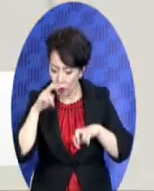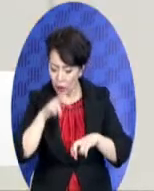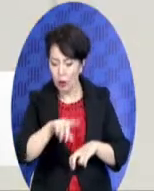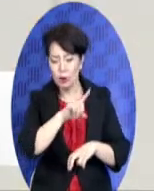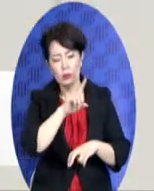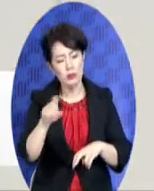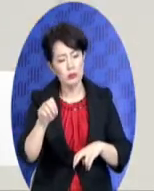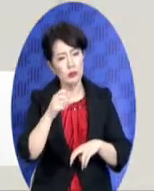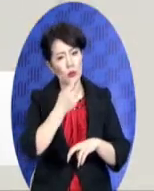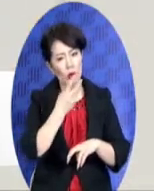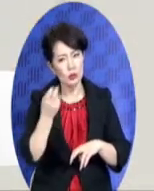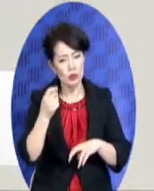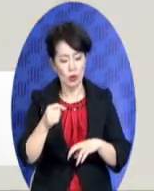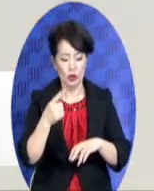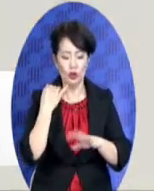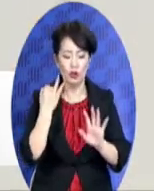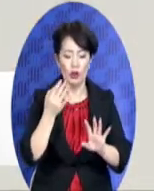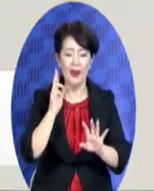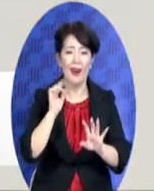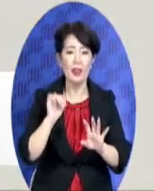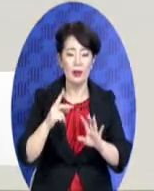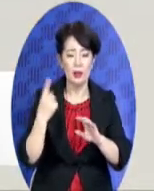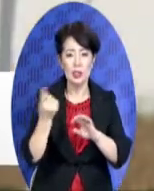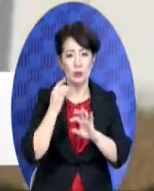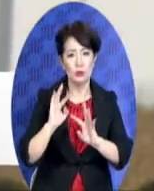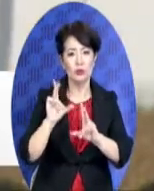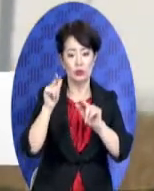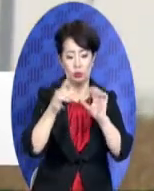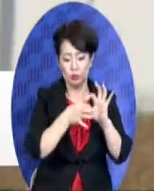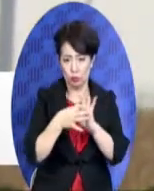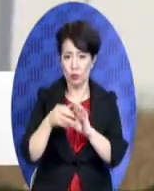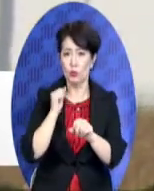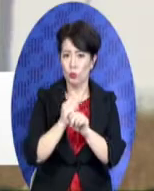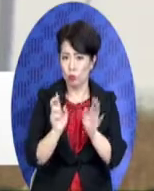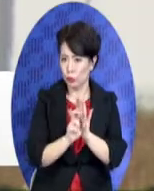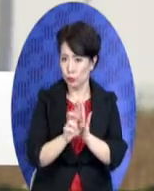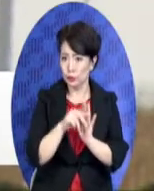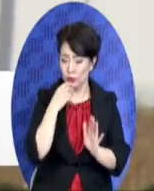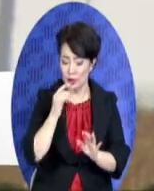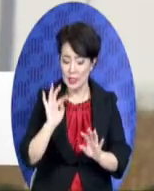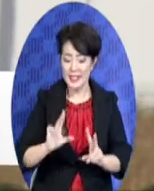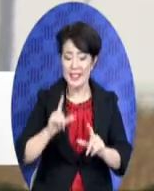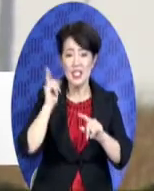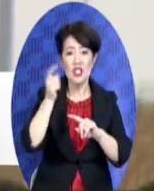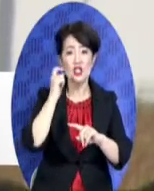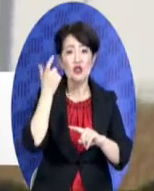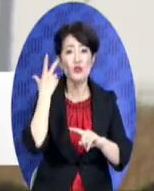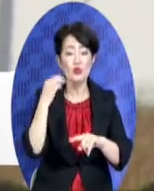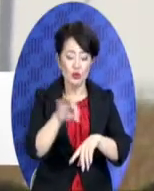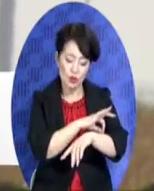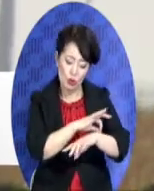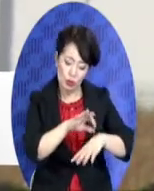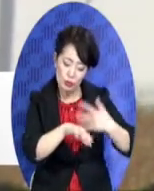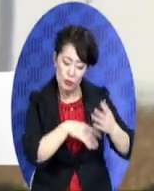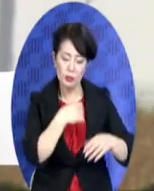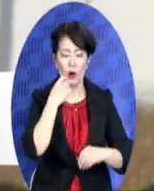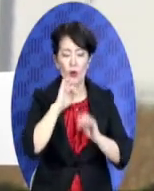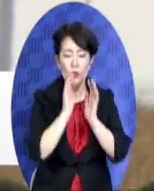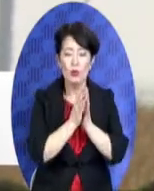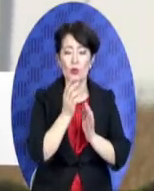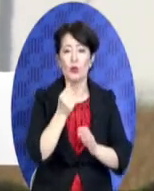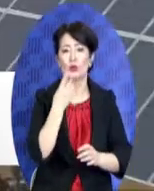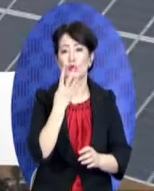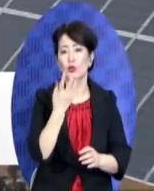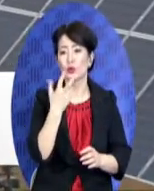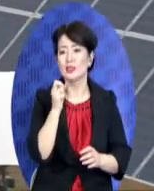хаягдлаар 7 кВт эрчим хүч үйлдвэрлэх боломжтой гэдэг нь нотлогдчихжээ. Сүүлийн 3 жилд манай улс сэргээгдэх эрчим хүчний төслүүдийг хэрэгжүүлэхэд 430 сая амрикт долларын